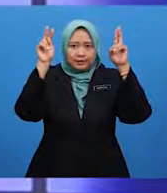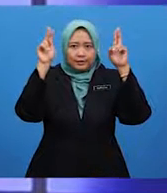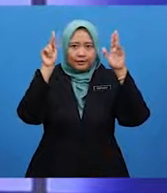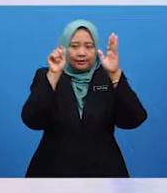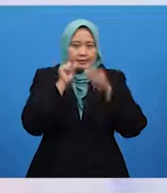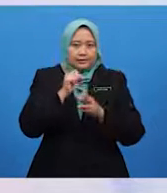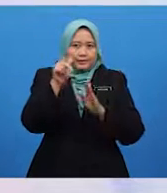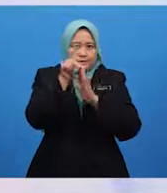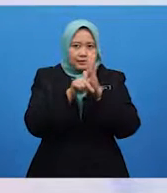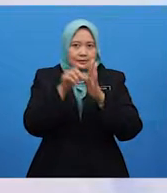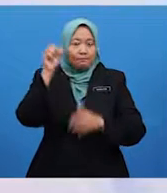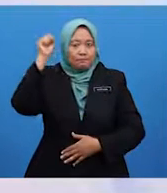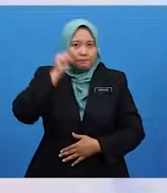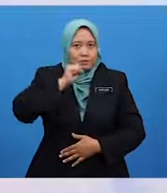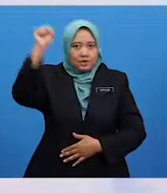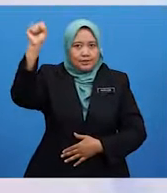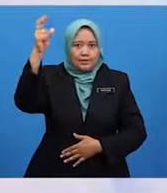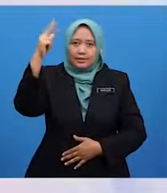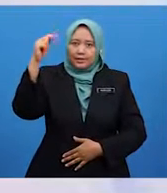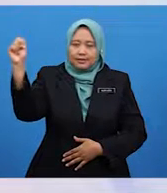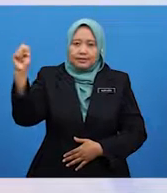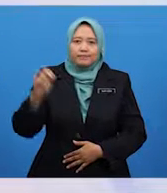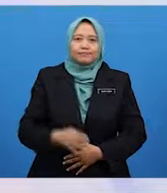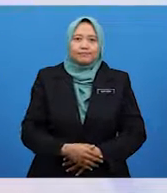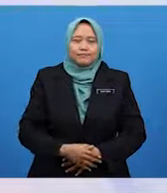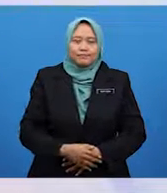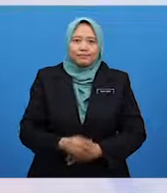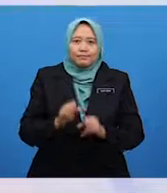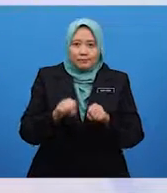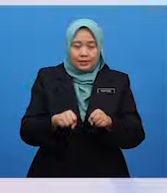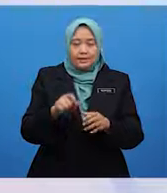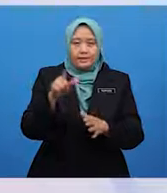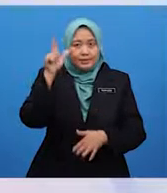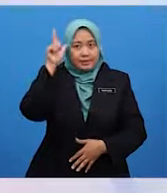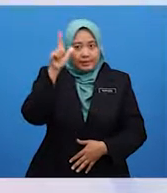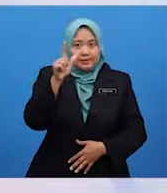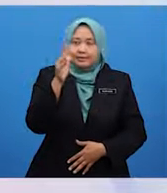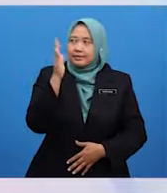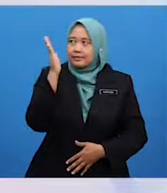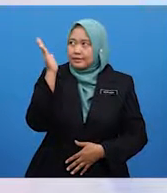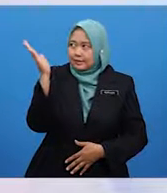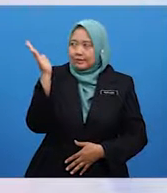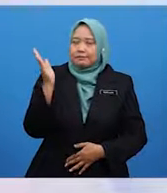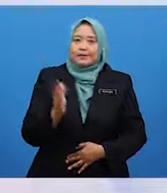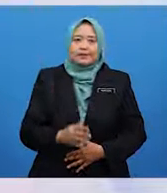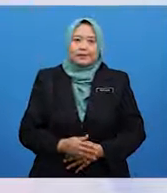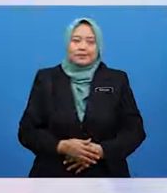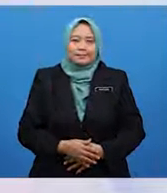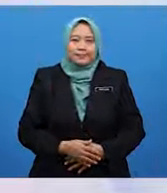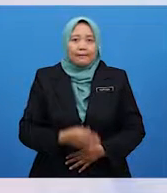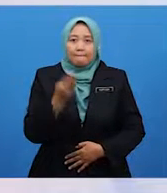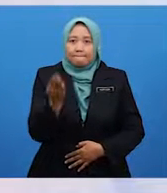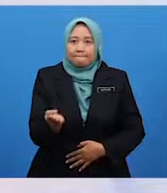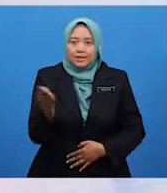semua pelajar-pelajar, cuba lihat kepada slide yang disisipkan di tepi saya ini. Sebelum kita teruskan dengan lebih lanjut tata cara